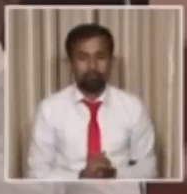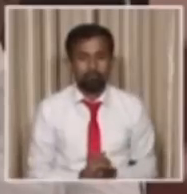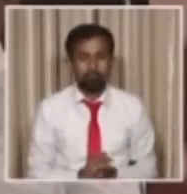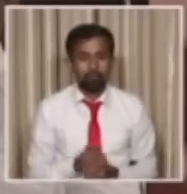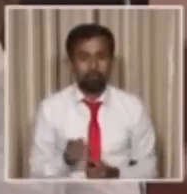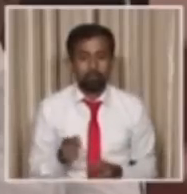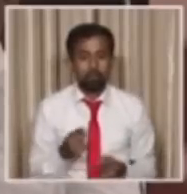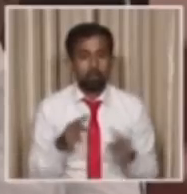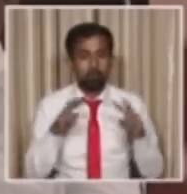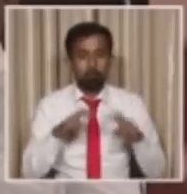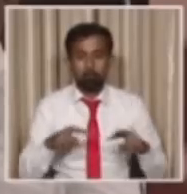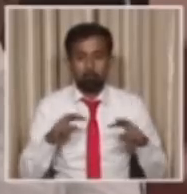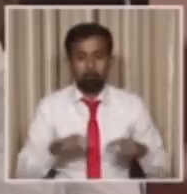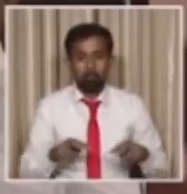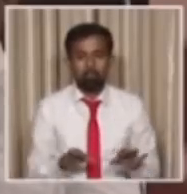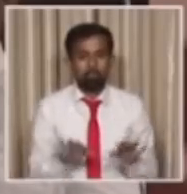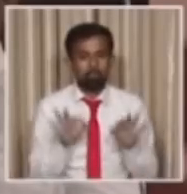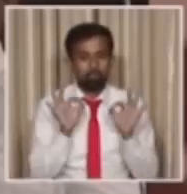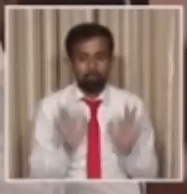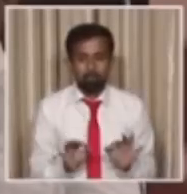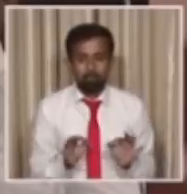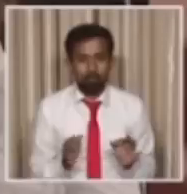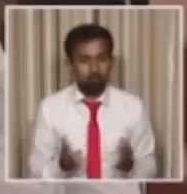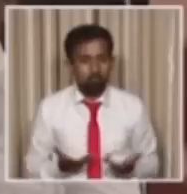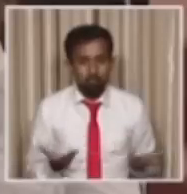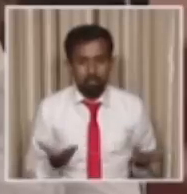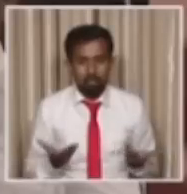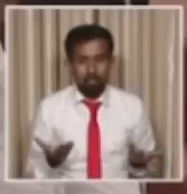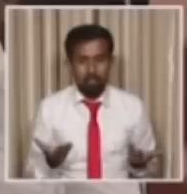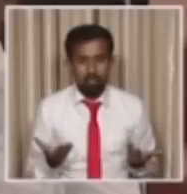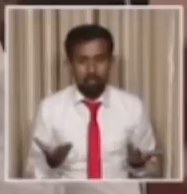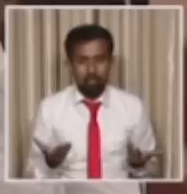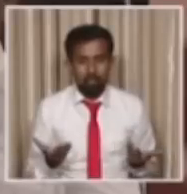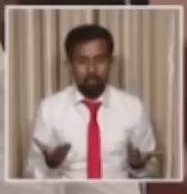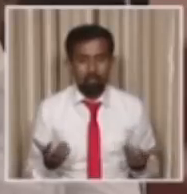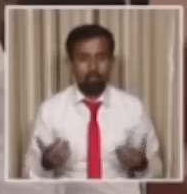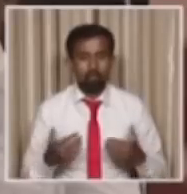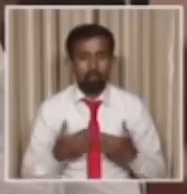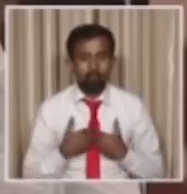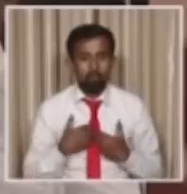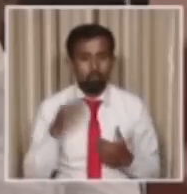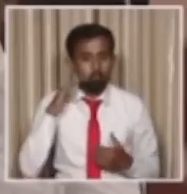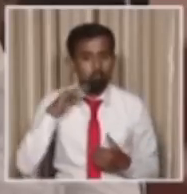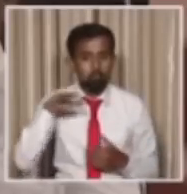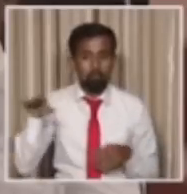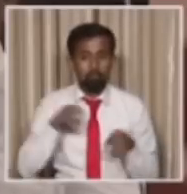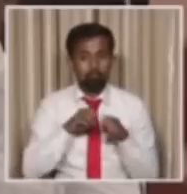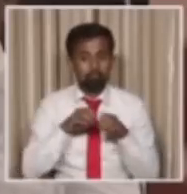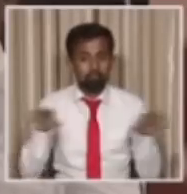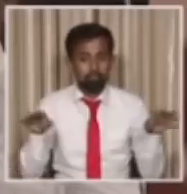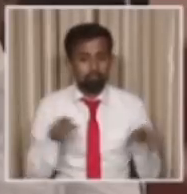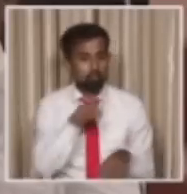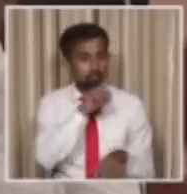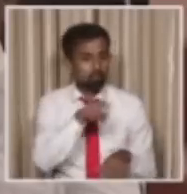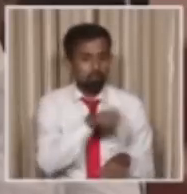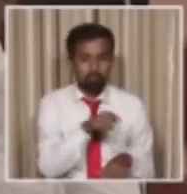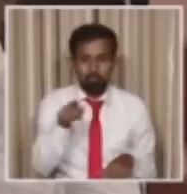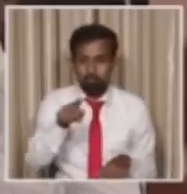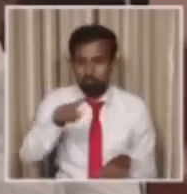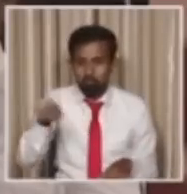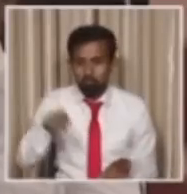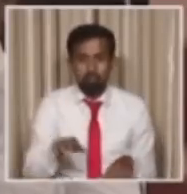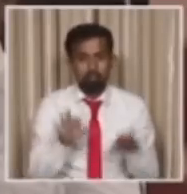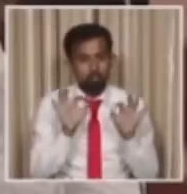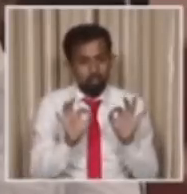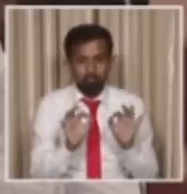මේ පරීක්ෂණය හරියට කරගන්නත් බැරි වෙනවා. ඒ මොකද අපි ජනමතය හදන්නේ මේක වැරදි, හරි